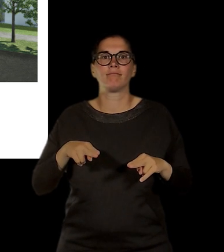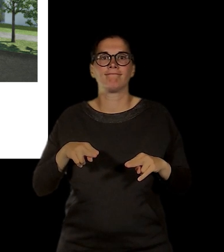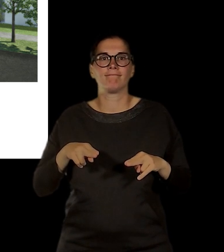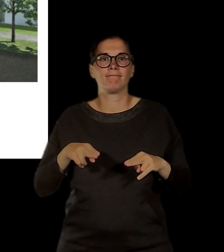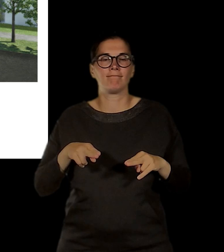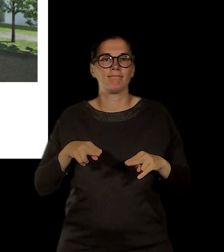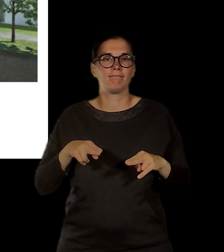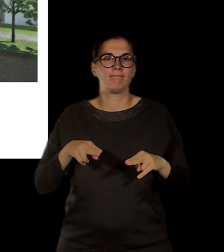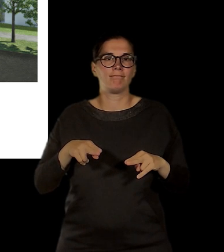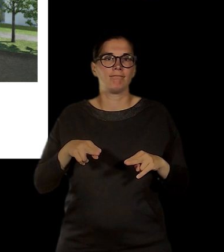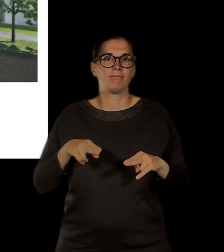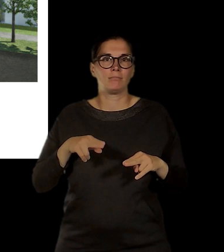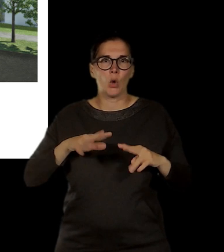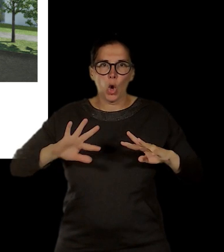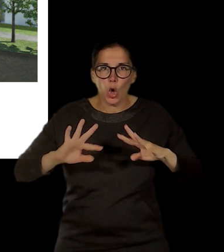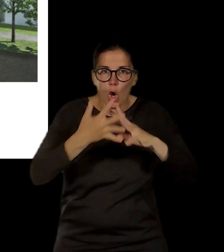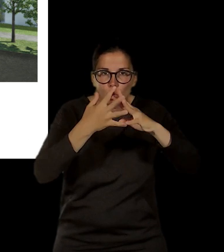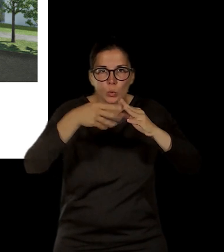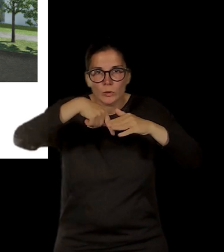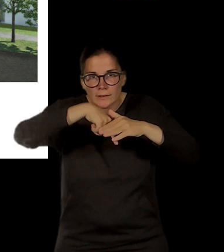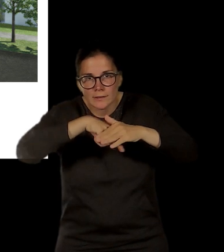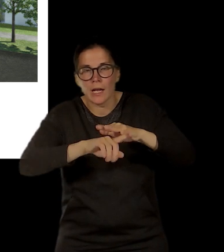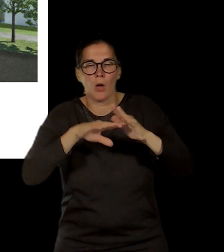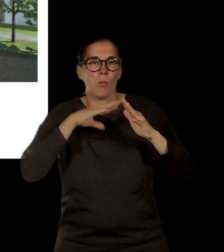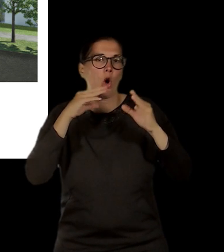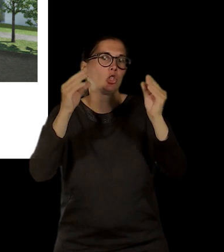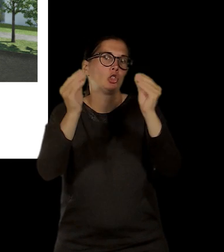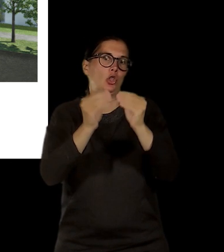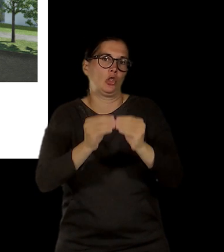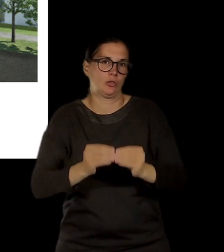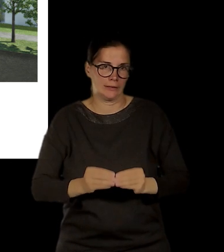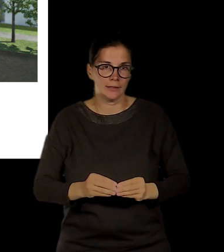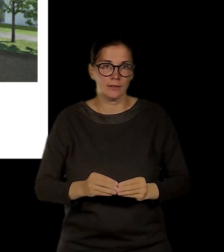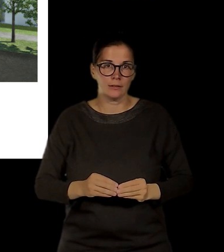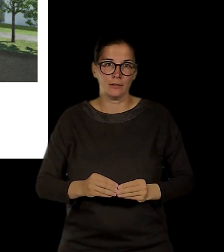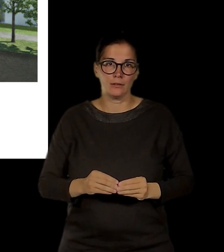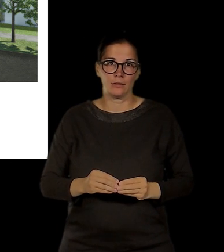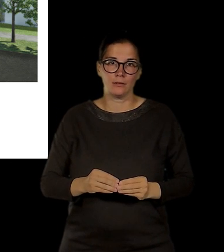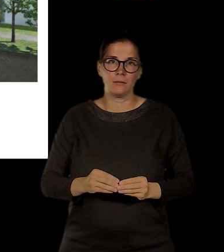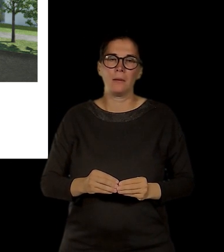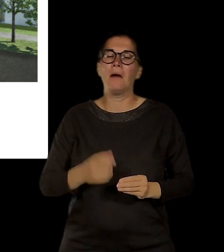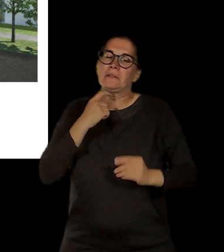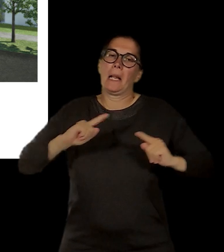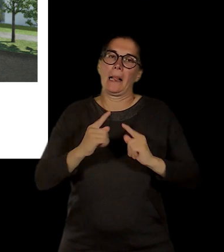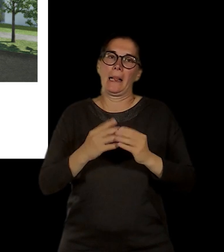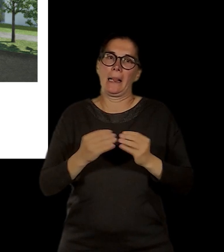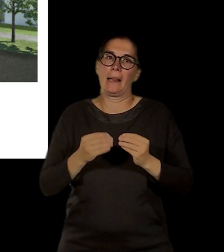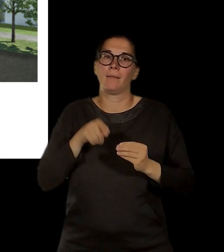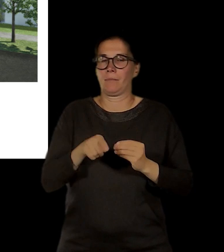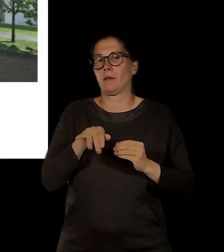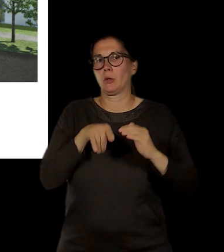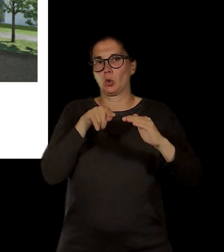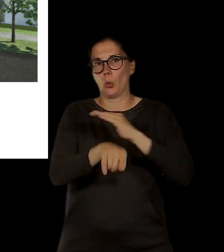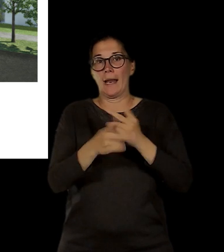velmi komplikované konstrukce zatím, které to vůbec umožňují. Long story short, to je existující tunel pro